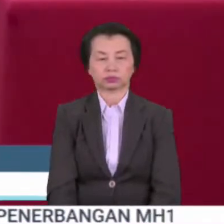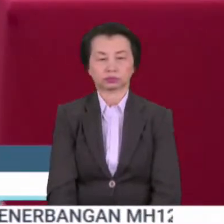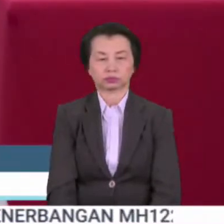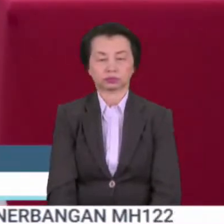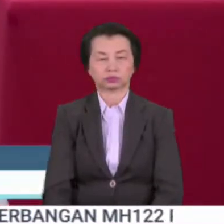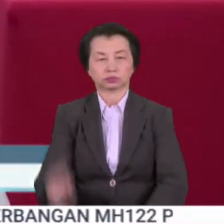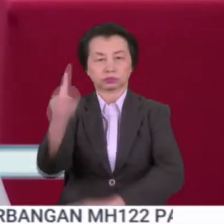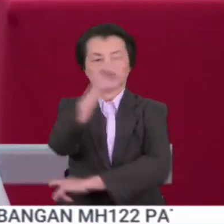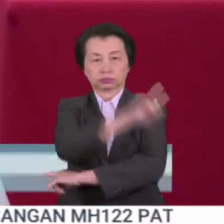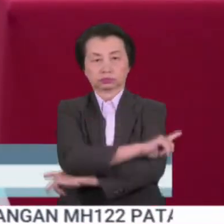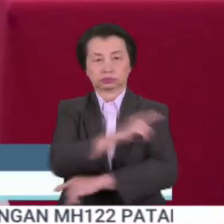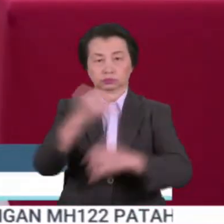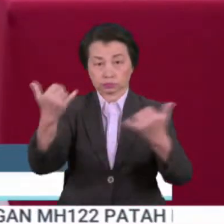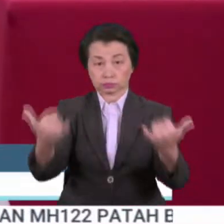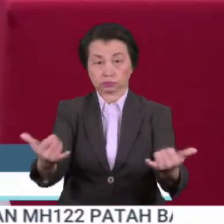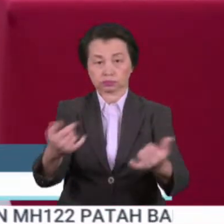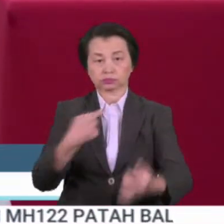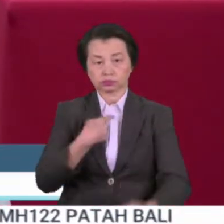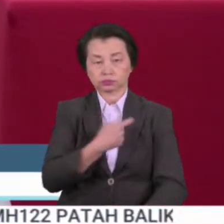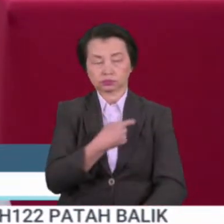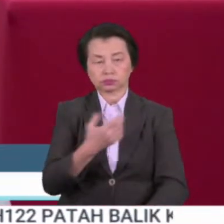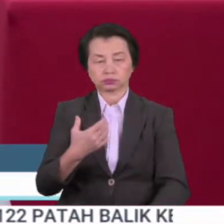jadi pada hari ini